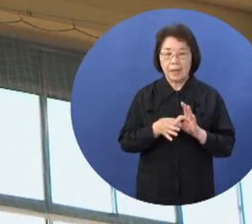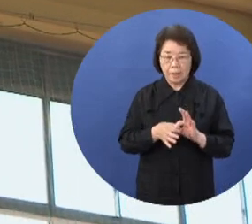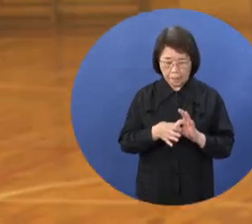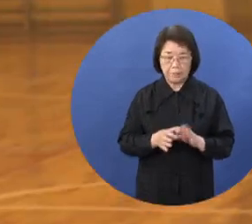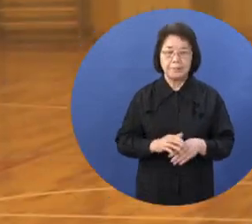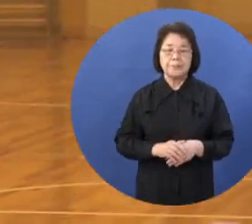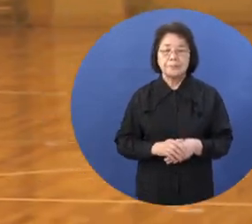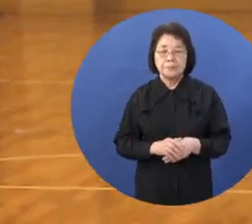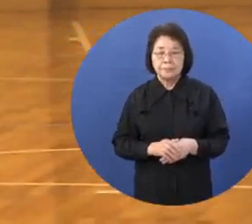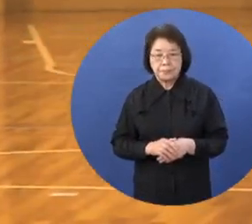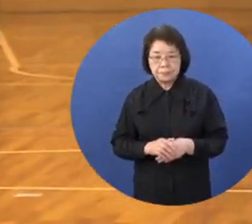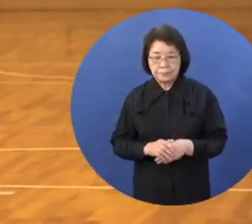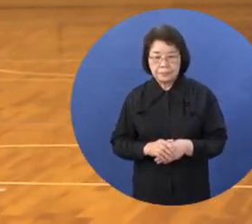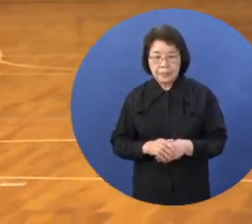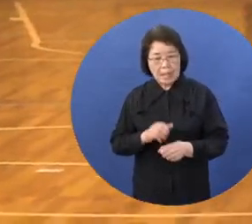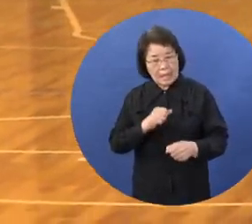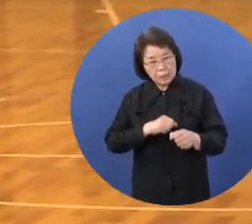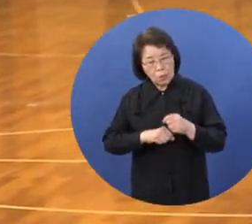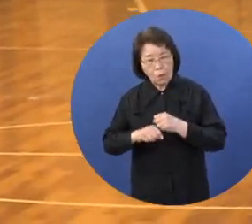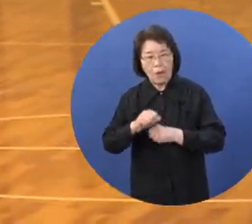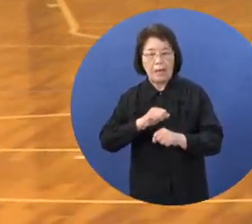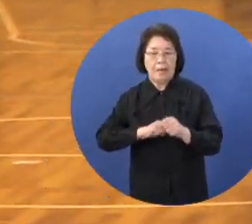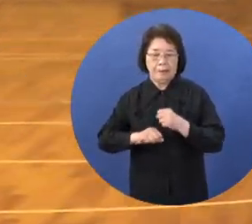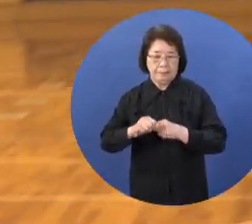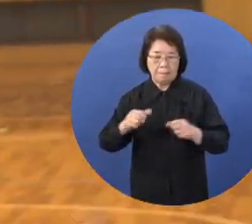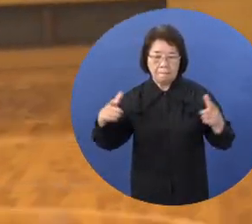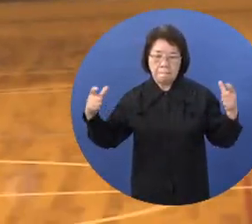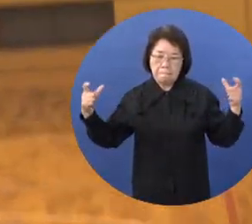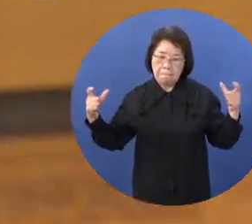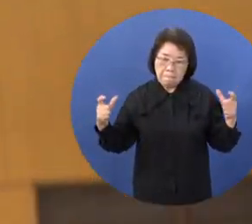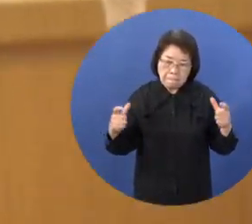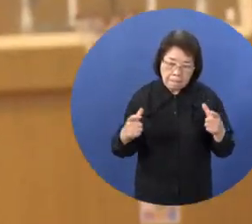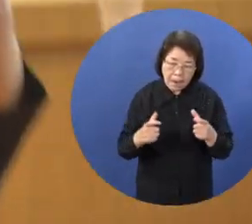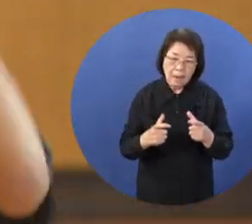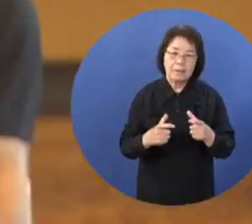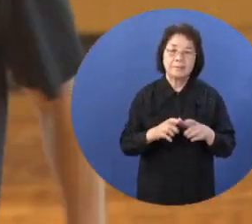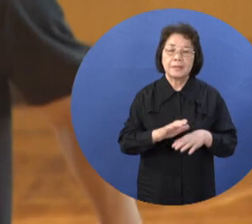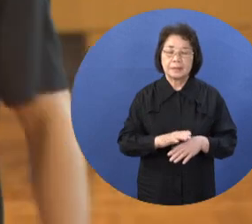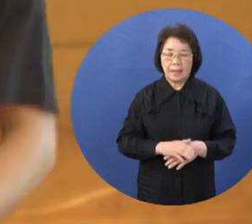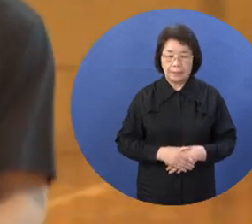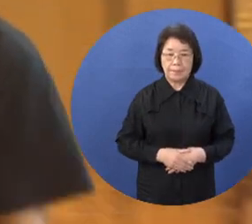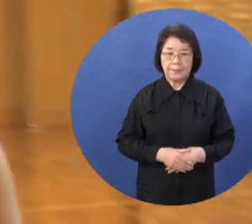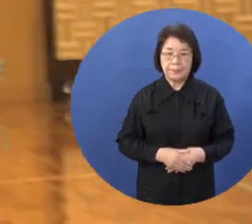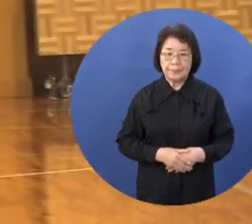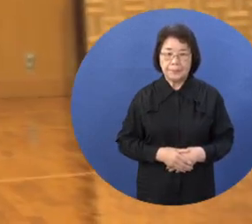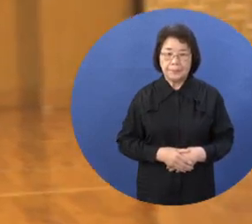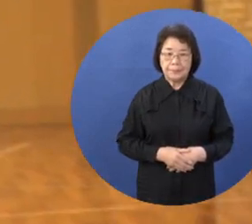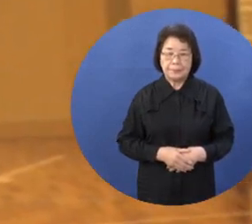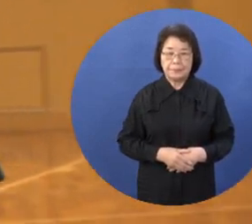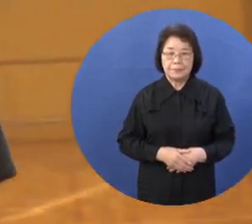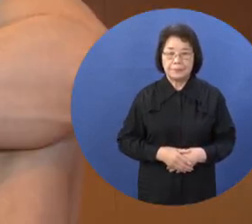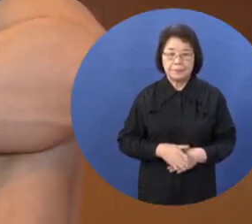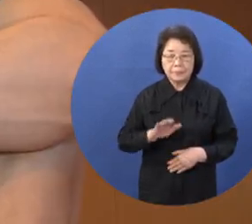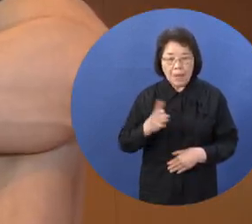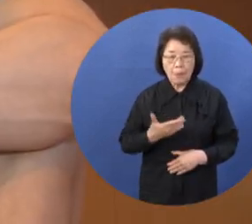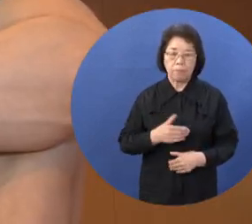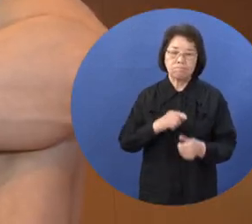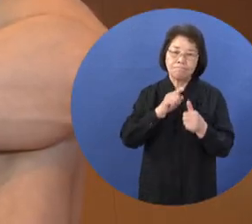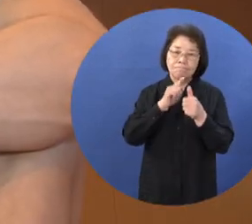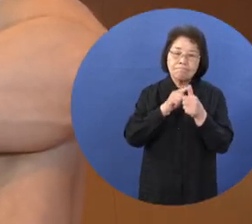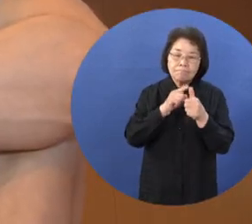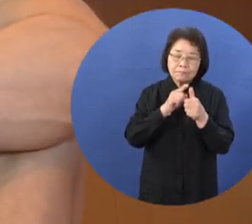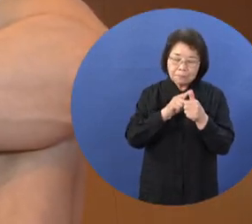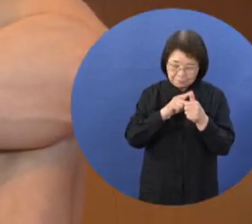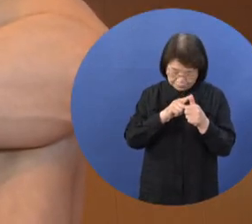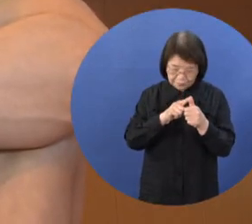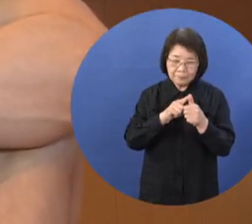はやむなく活動を縮小することに。しかし西畝さんは大阪ダイム復活を諦めていません。 また復活